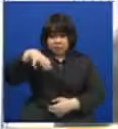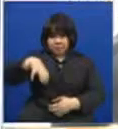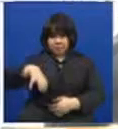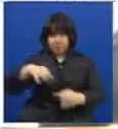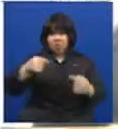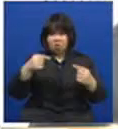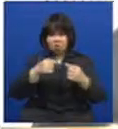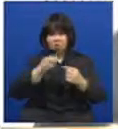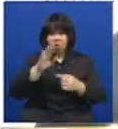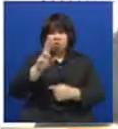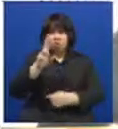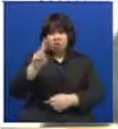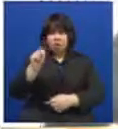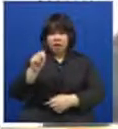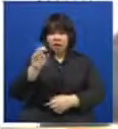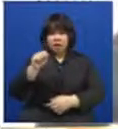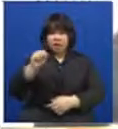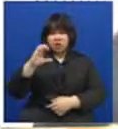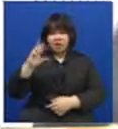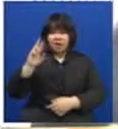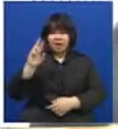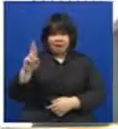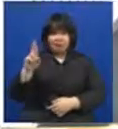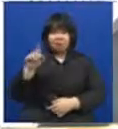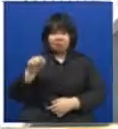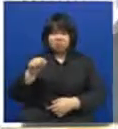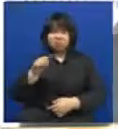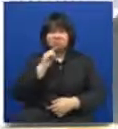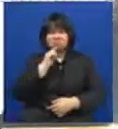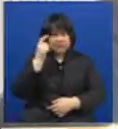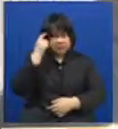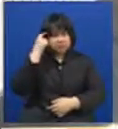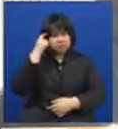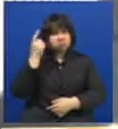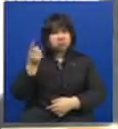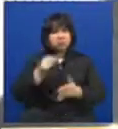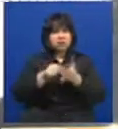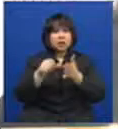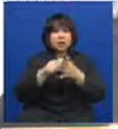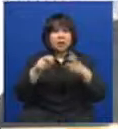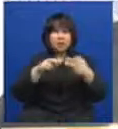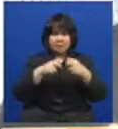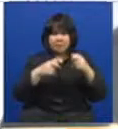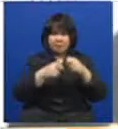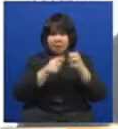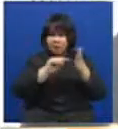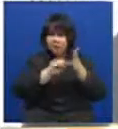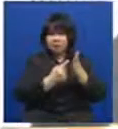แห่งสหประชาชาติหรือ UNHCR น่าจะมีแนวทางแก้ไขปัญหาที่ต้นทางได้